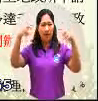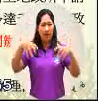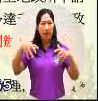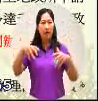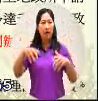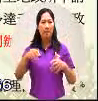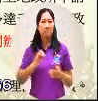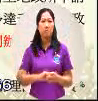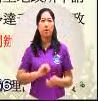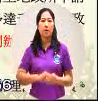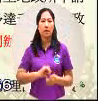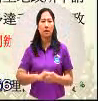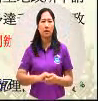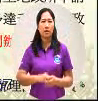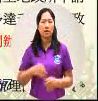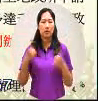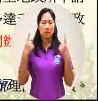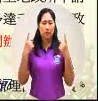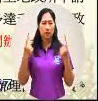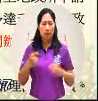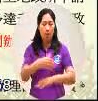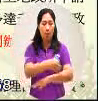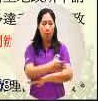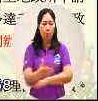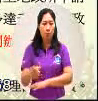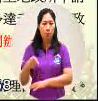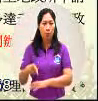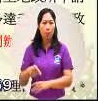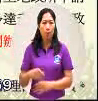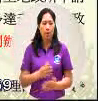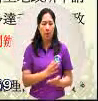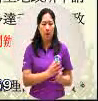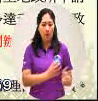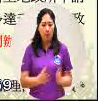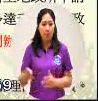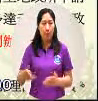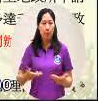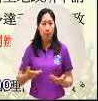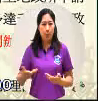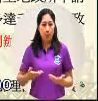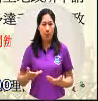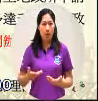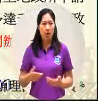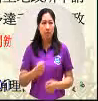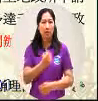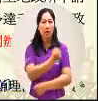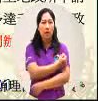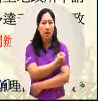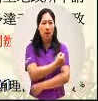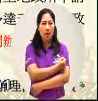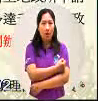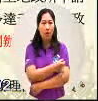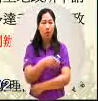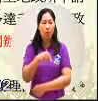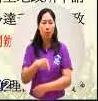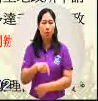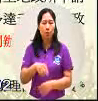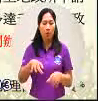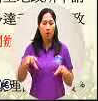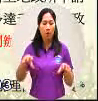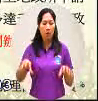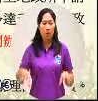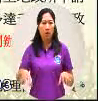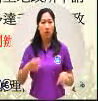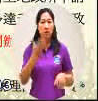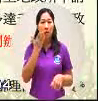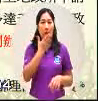理一些事务呢，必须要劳命奔波到两个美浓地震事务所或者